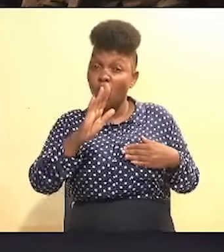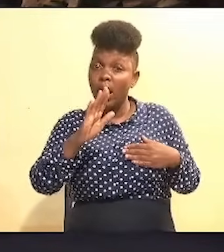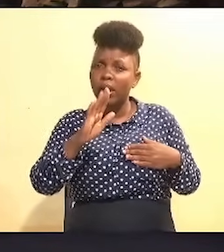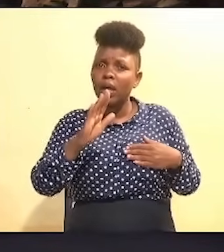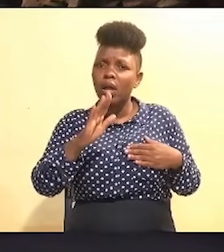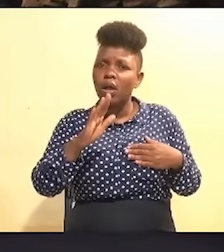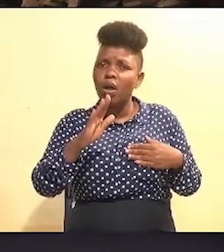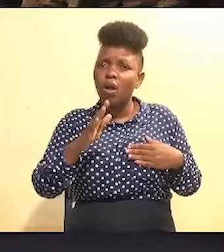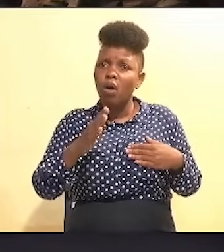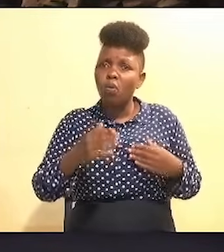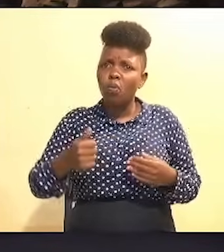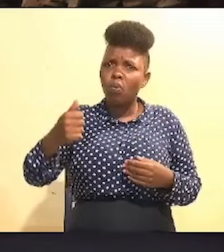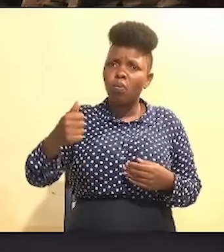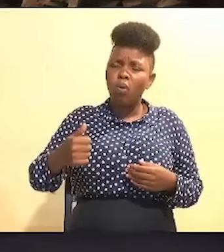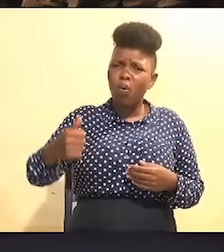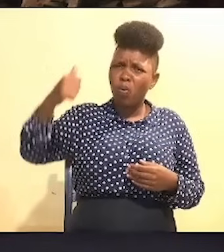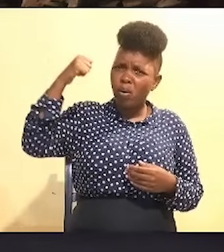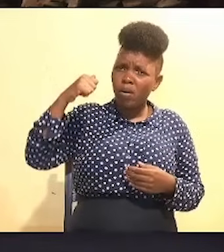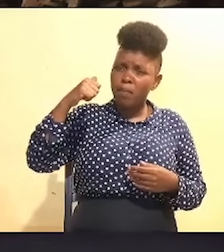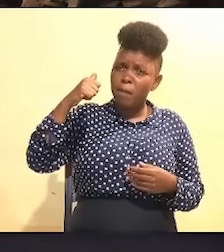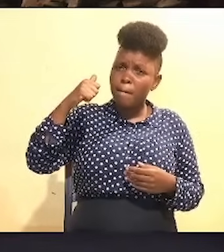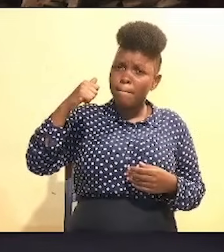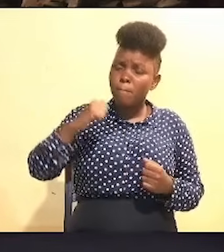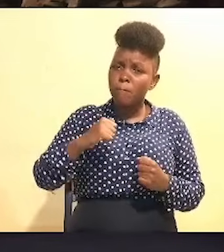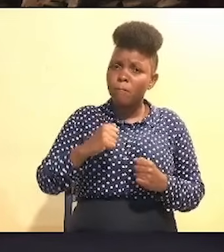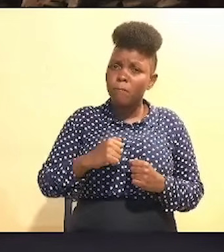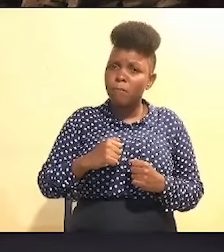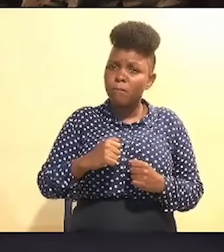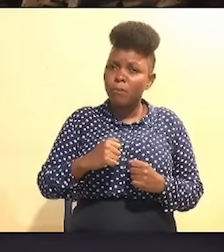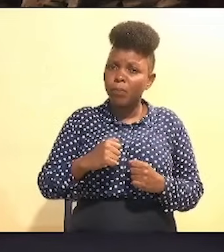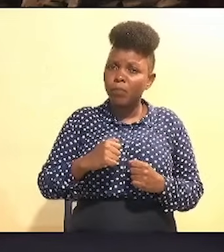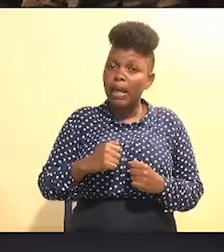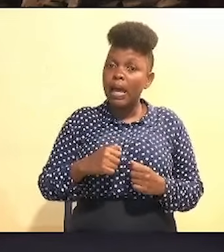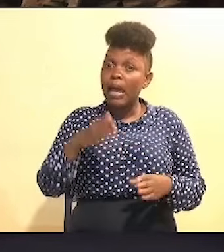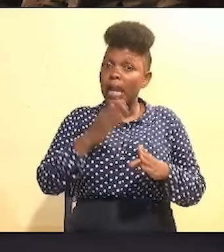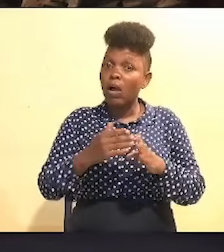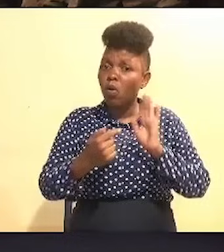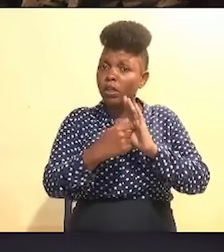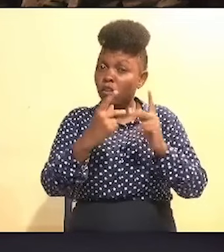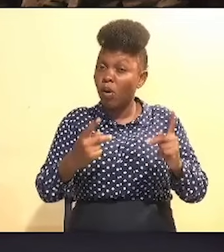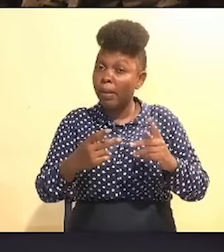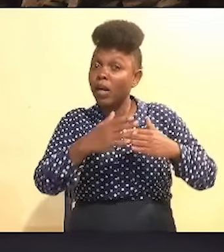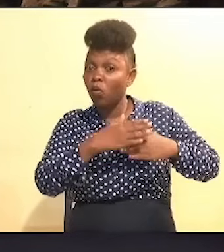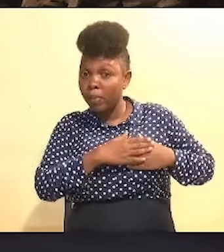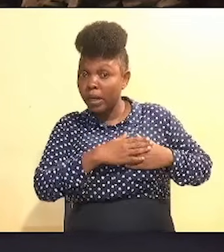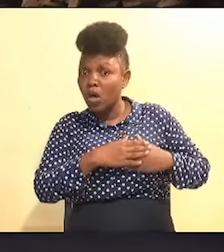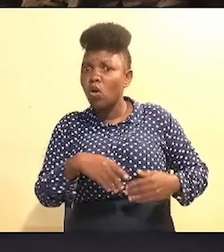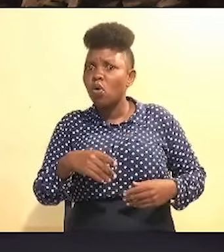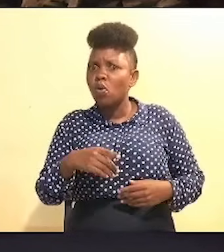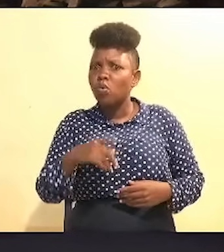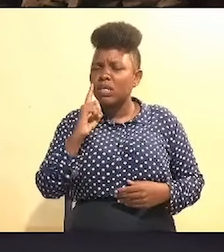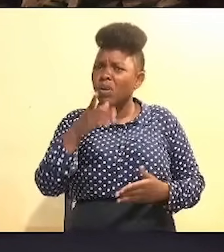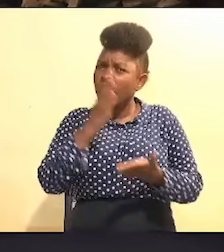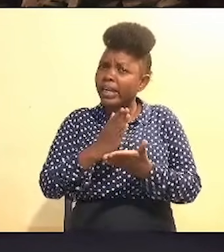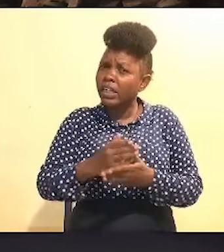safi. Ni mfano tu wana kuonyesha. Ili akuonyeshe kwamba wewe mwanaume anakupenda, utakuta